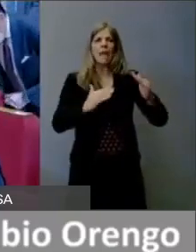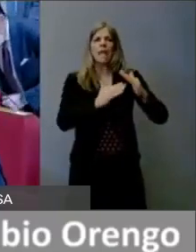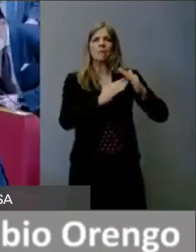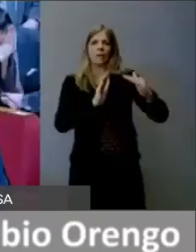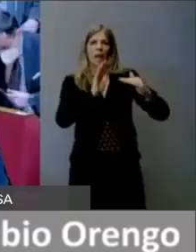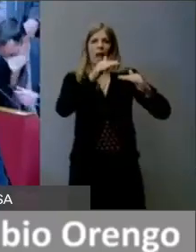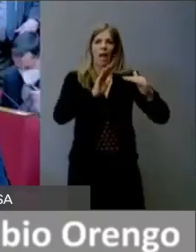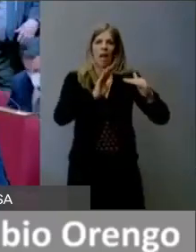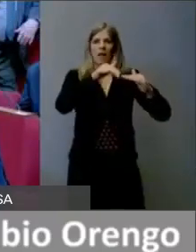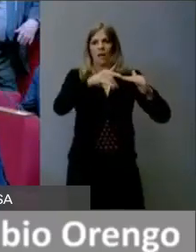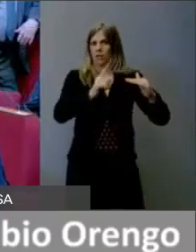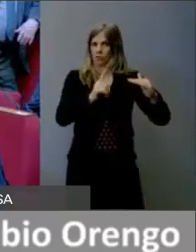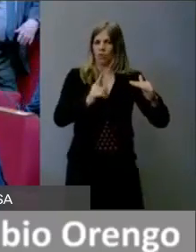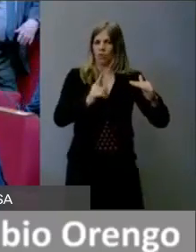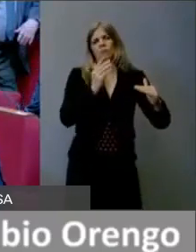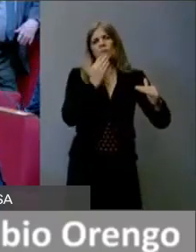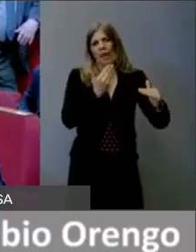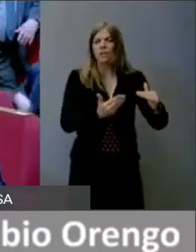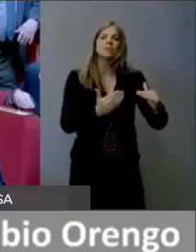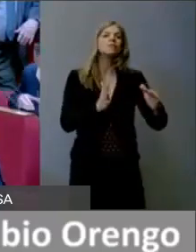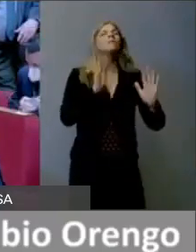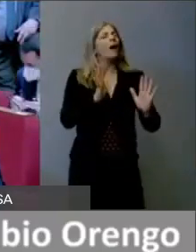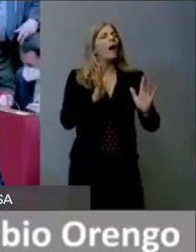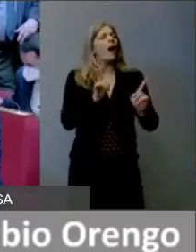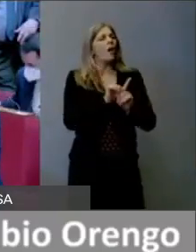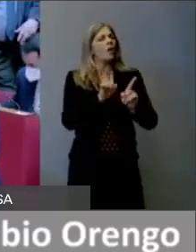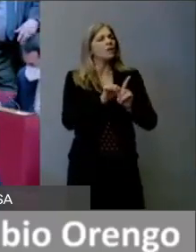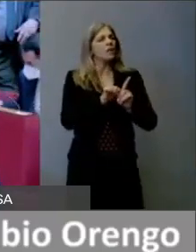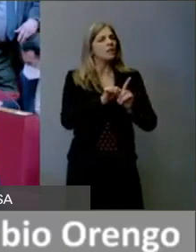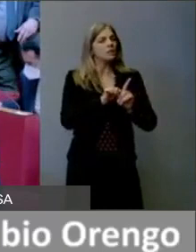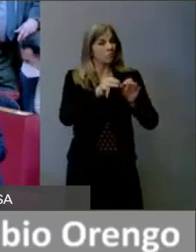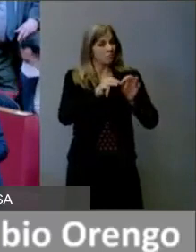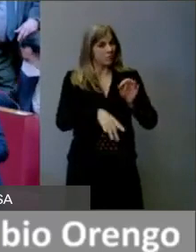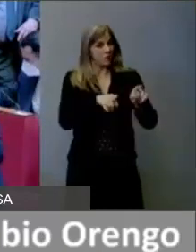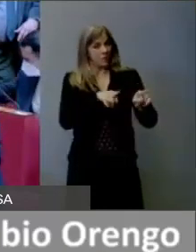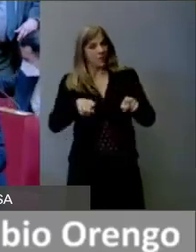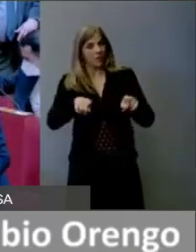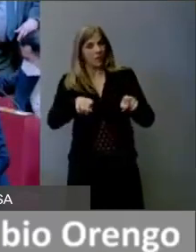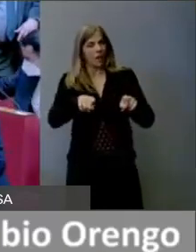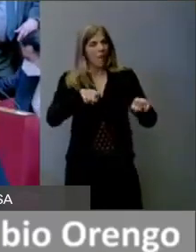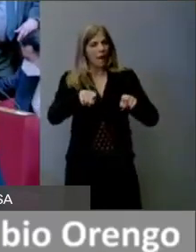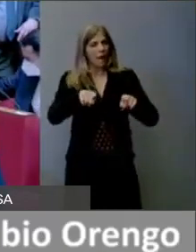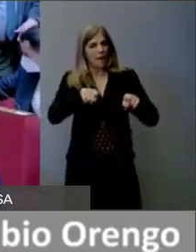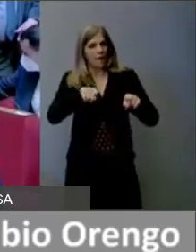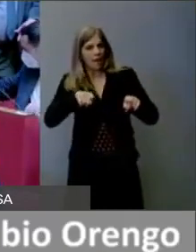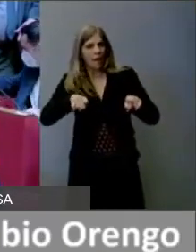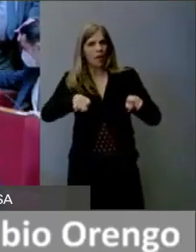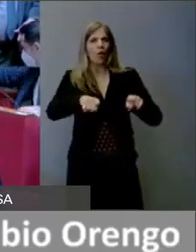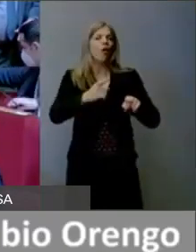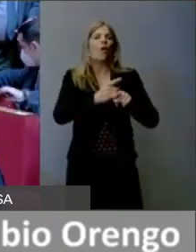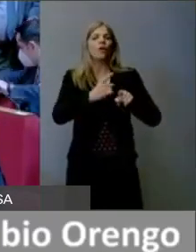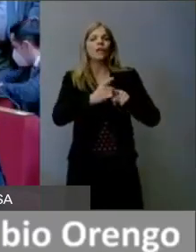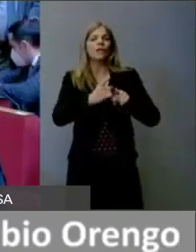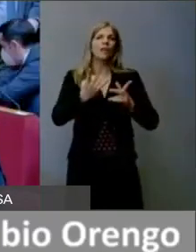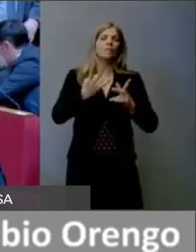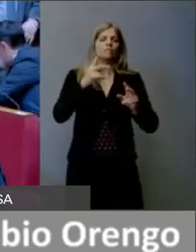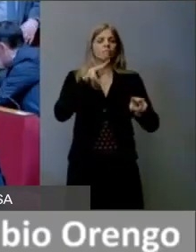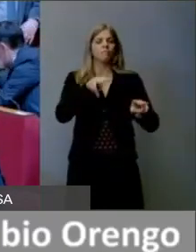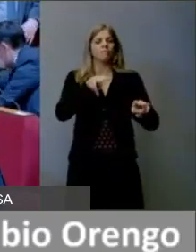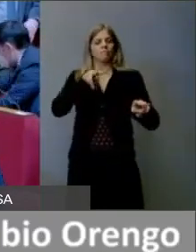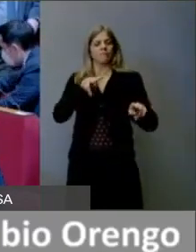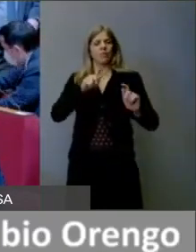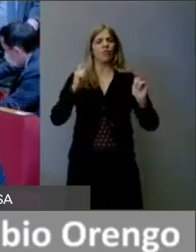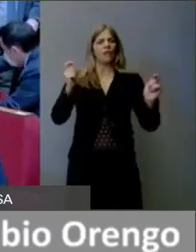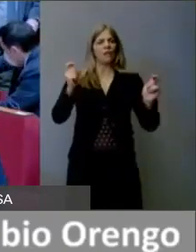fonometrici relativamente a questi rumori. Altrettanto io credo che bisognerebbe lavorare su un piano un po' più generale della città, dove vede